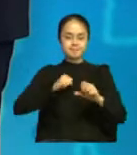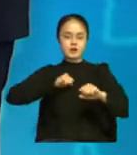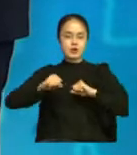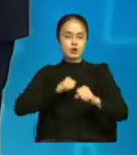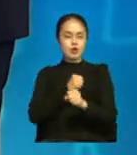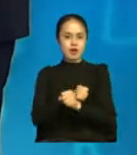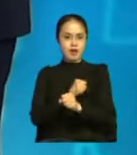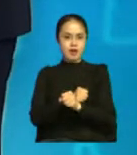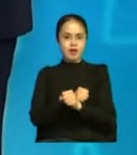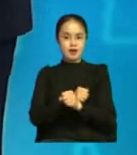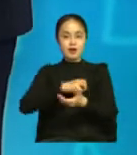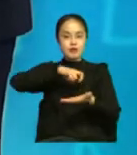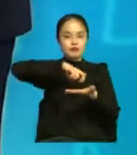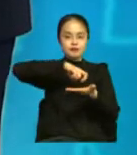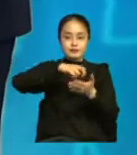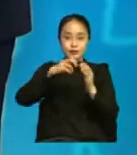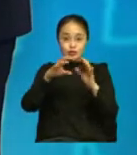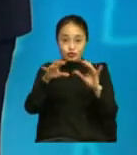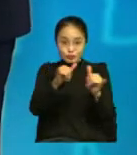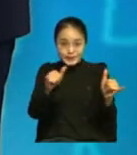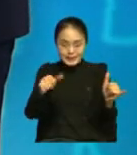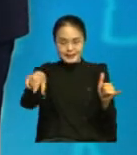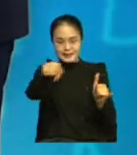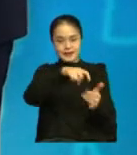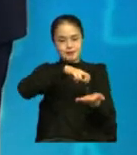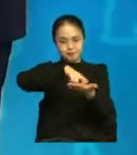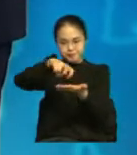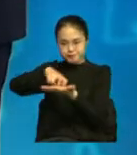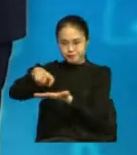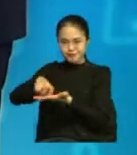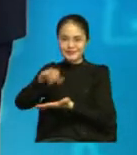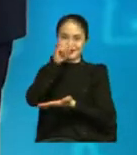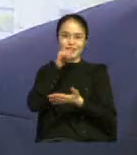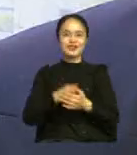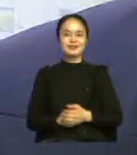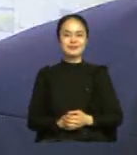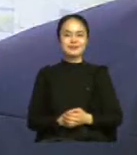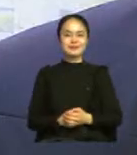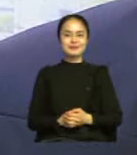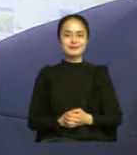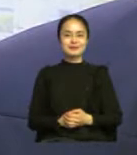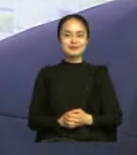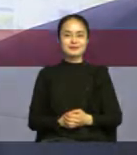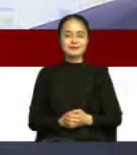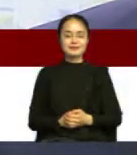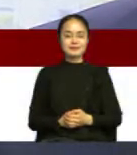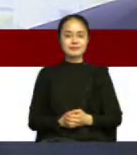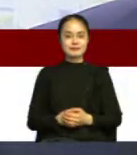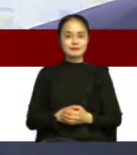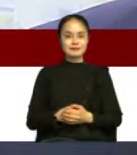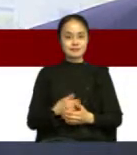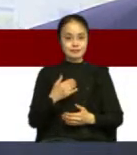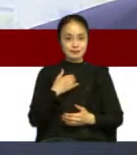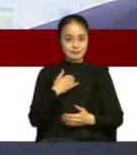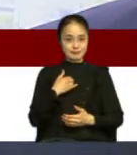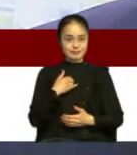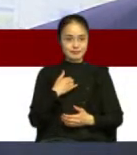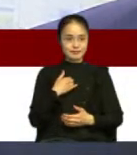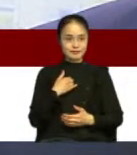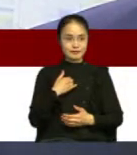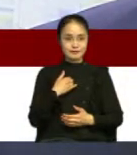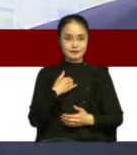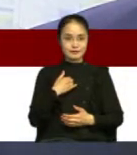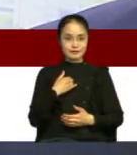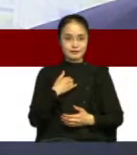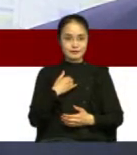주민들에게 보내기도 했는데요. 김영종 후보의 출마 각오 한번 들어보시죠. 처음 구청장 시작은 그런